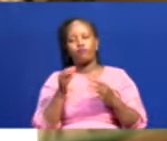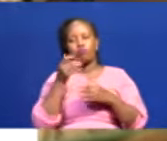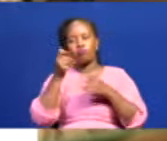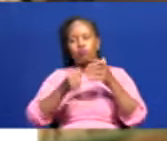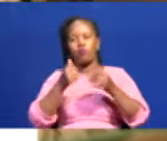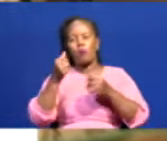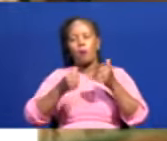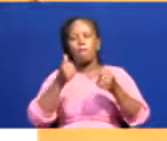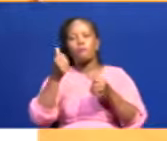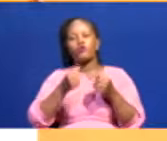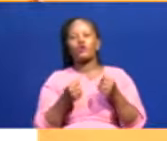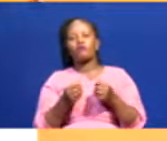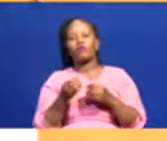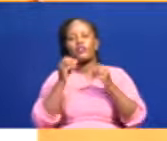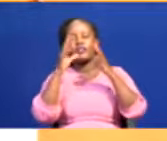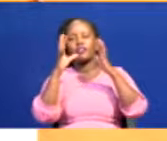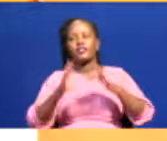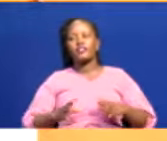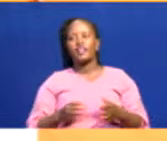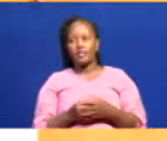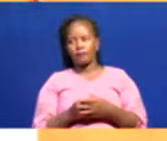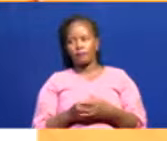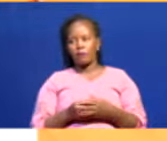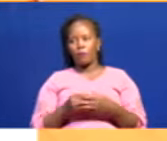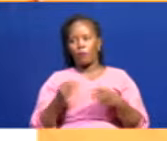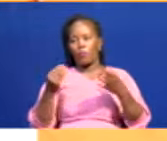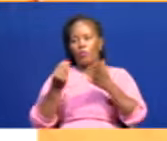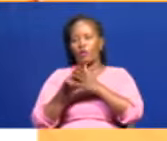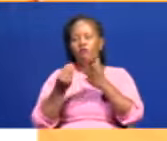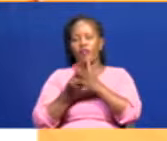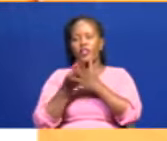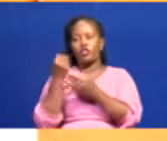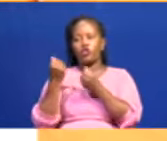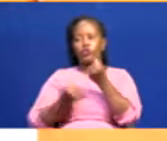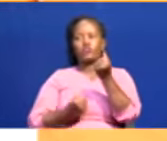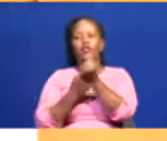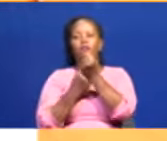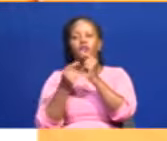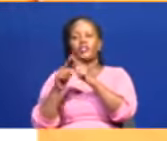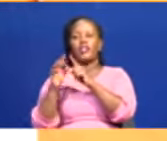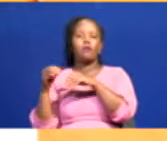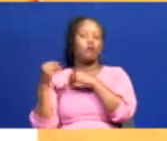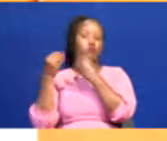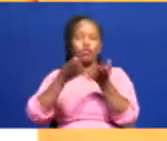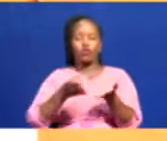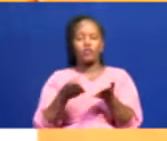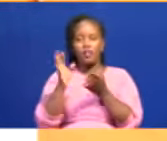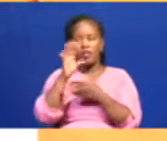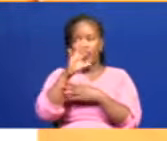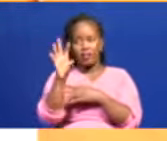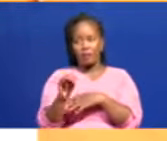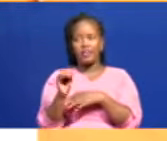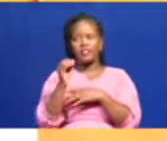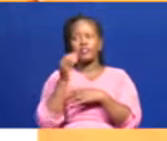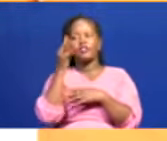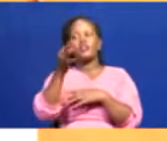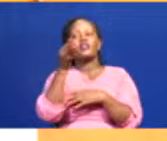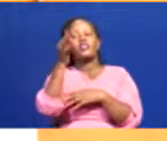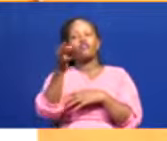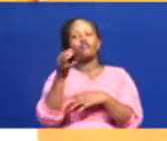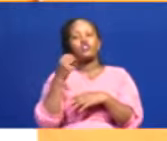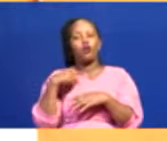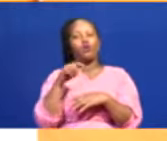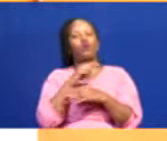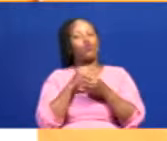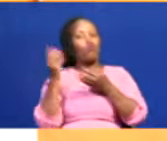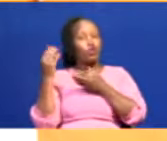pia wanufaike. Financial support and maybe provision within the budgets in future, we look forward to